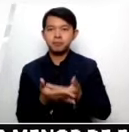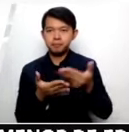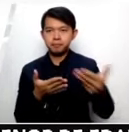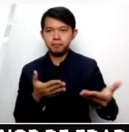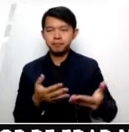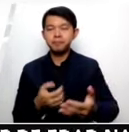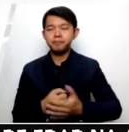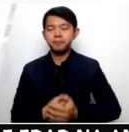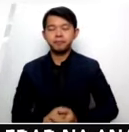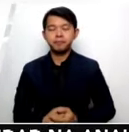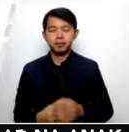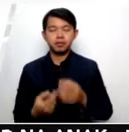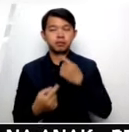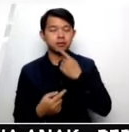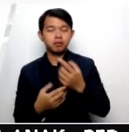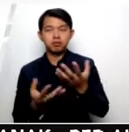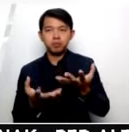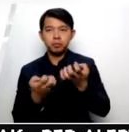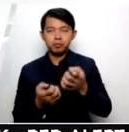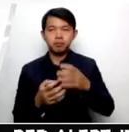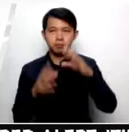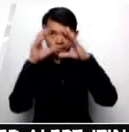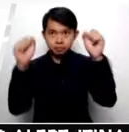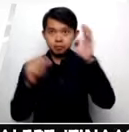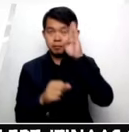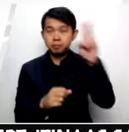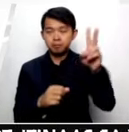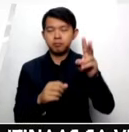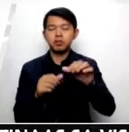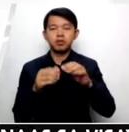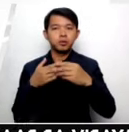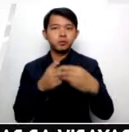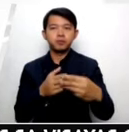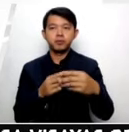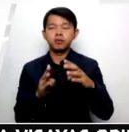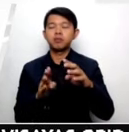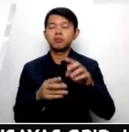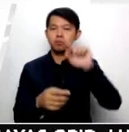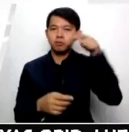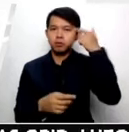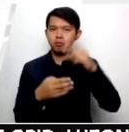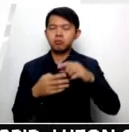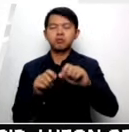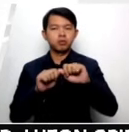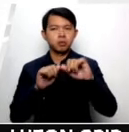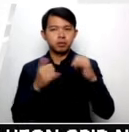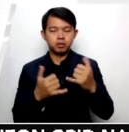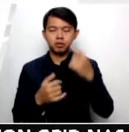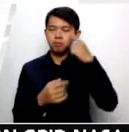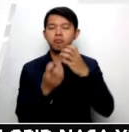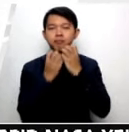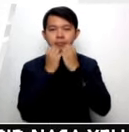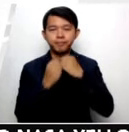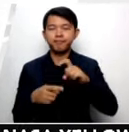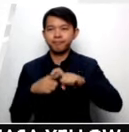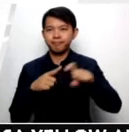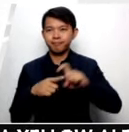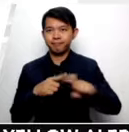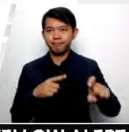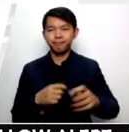Marcos na manguna ang mga ahensya ng gobyerno sa pagtitipid sa kuryente Ivan may nagbabalita para sa GMA